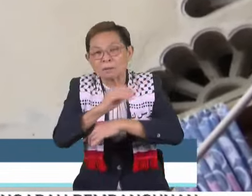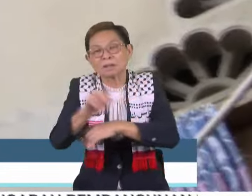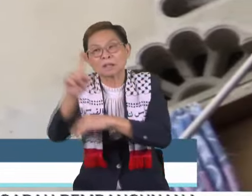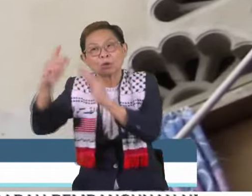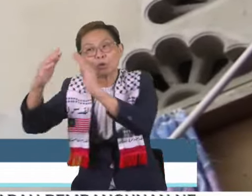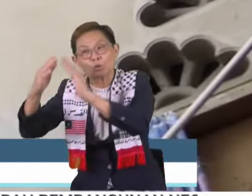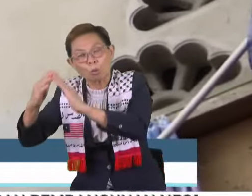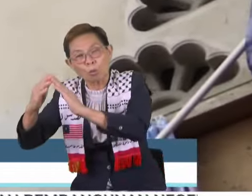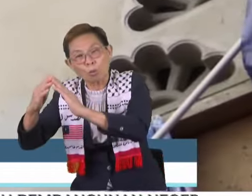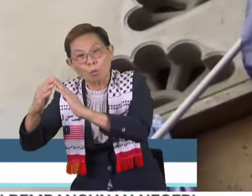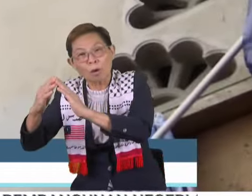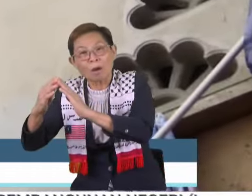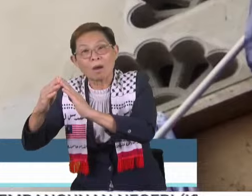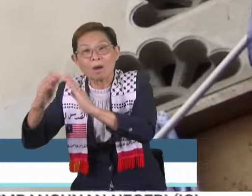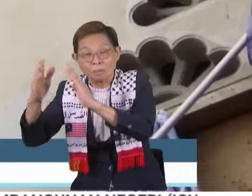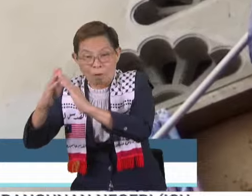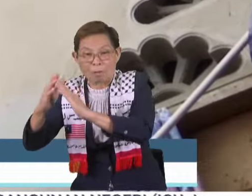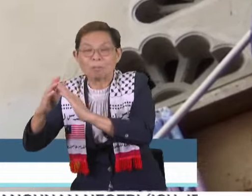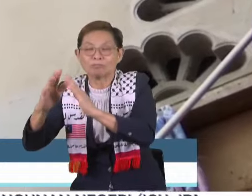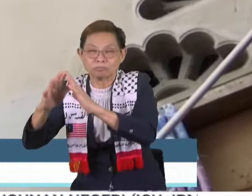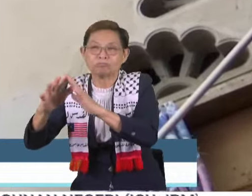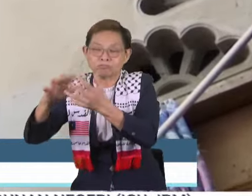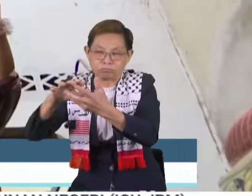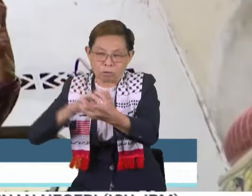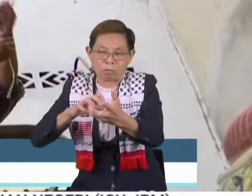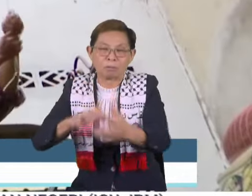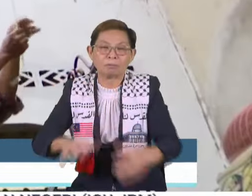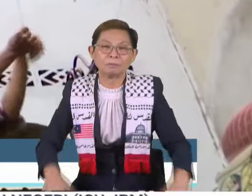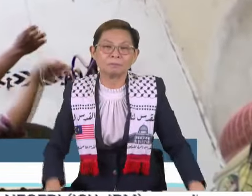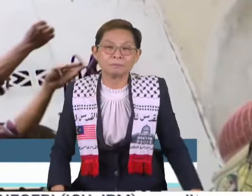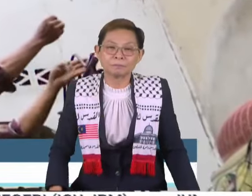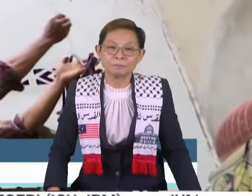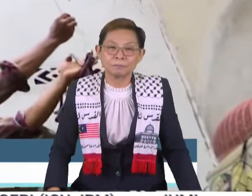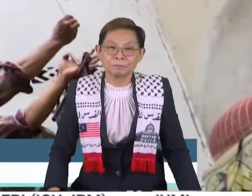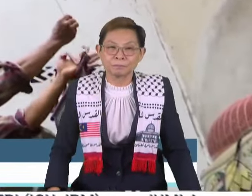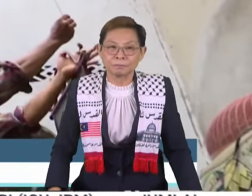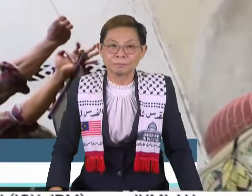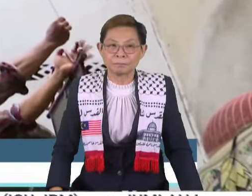dan sebuah rumah di Kampung Kubang Teduh.